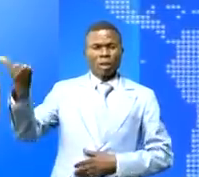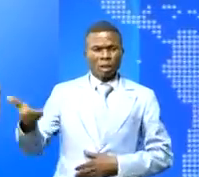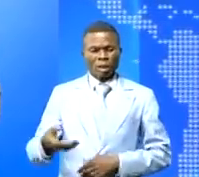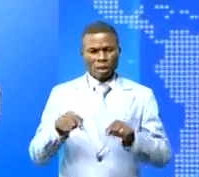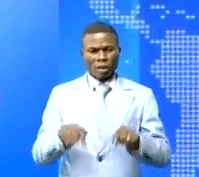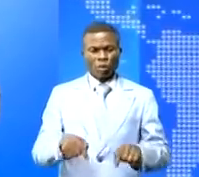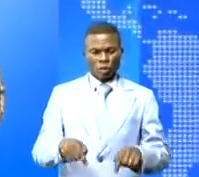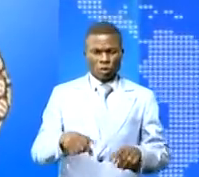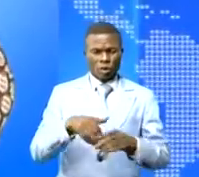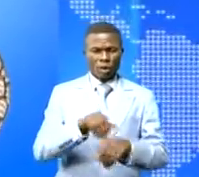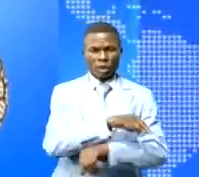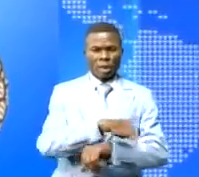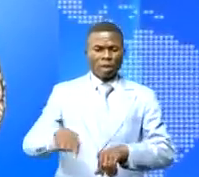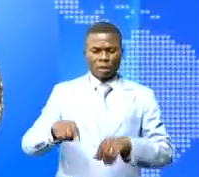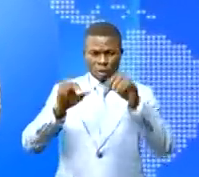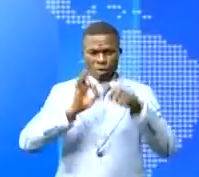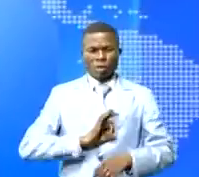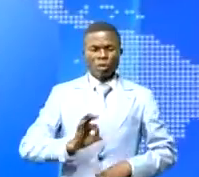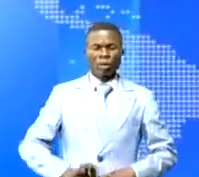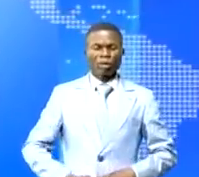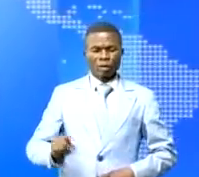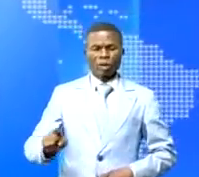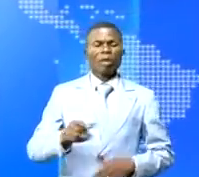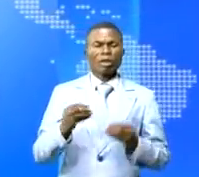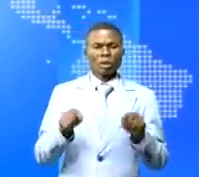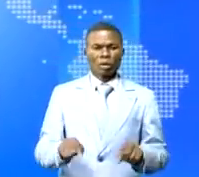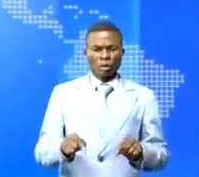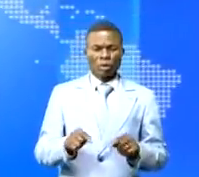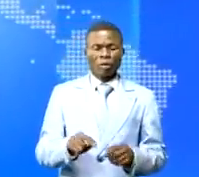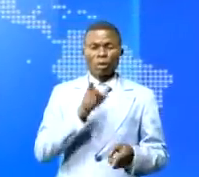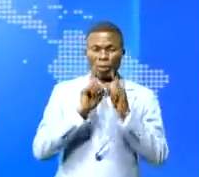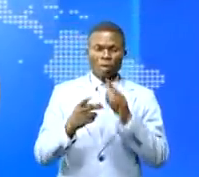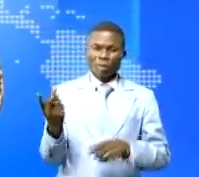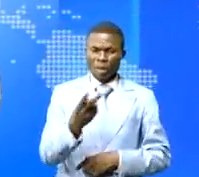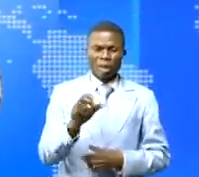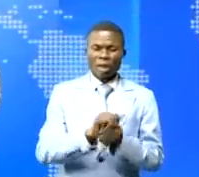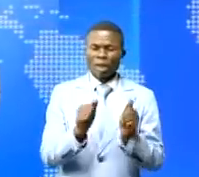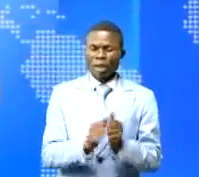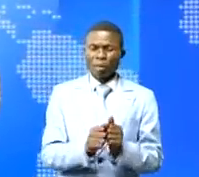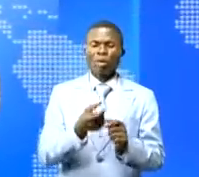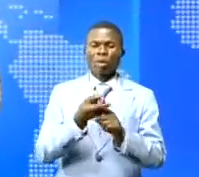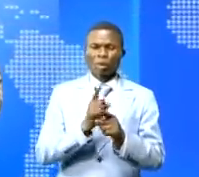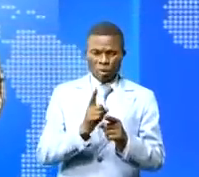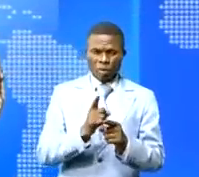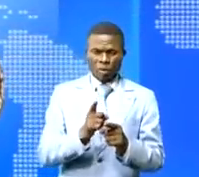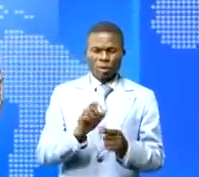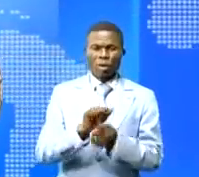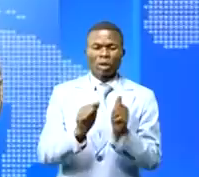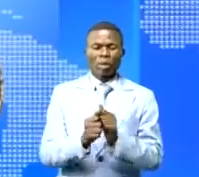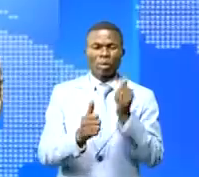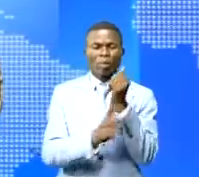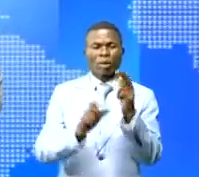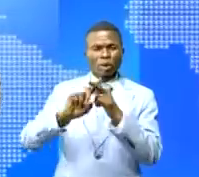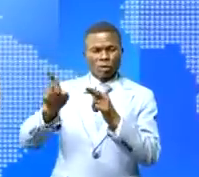par le président de la République, Félix-Antoine Tshisekedi Tshilombo. Ils ont discuté des défis posés par ce déplacement